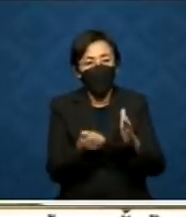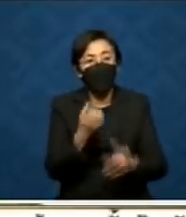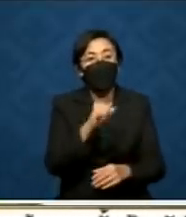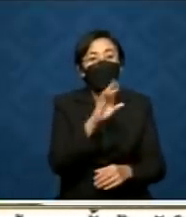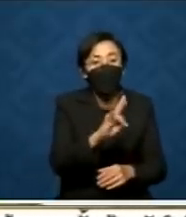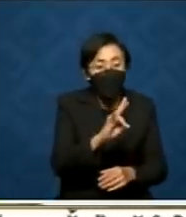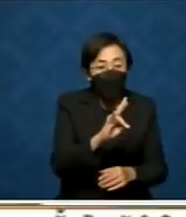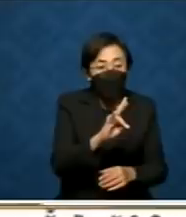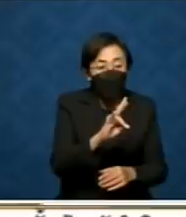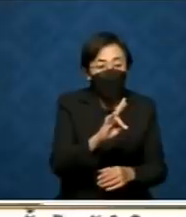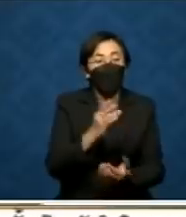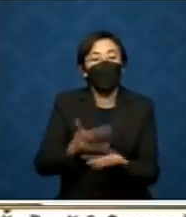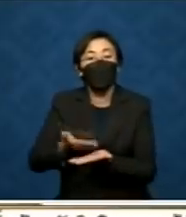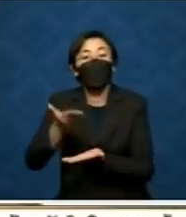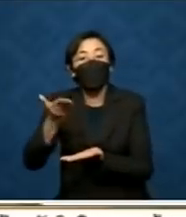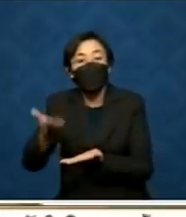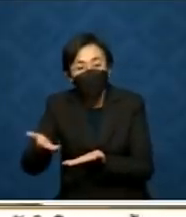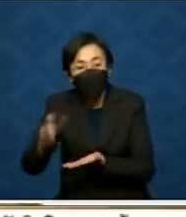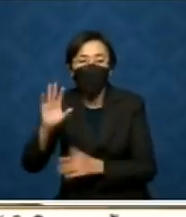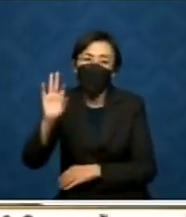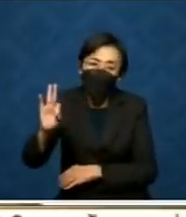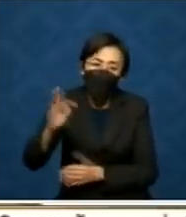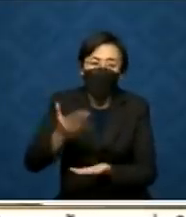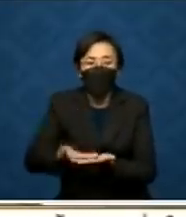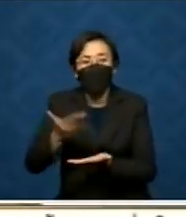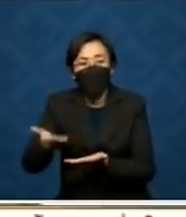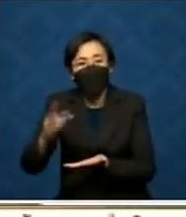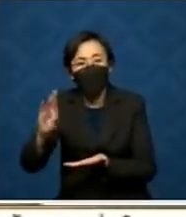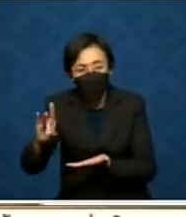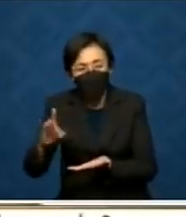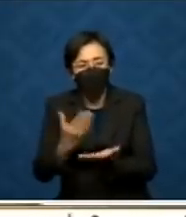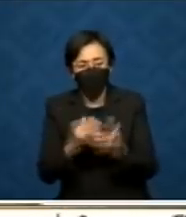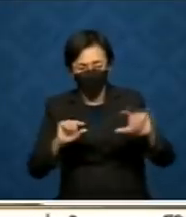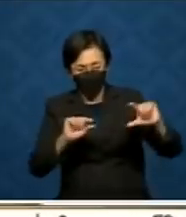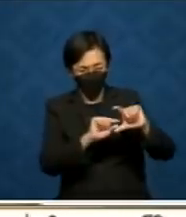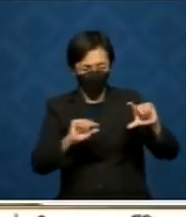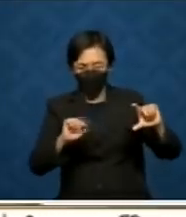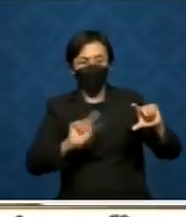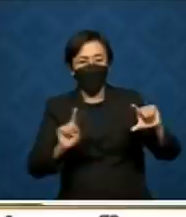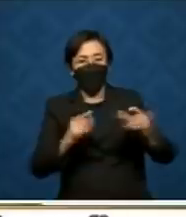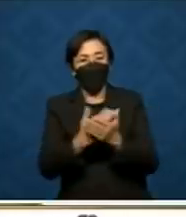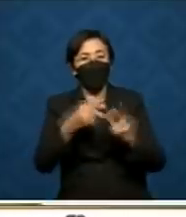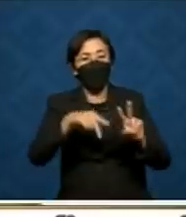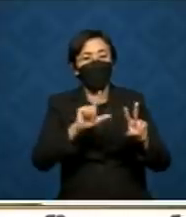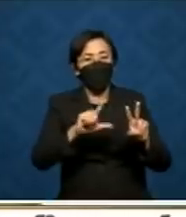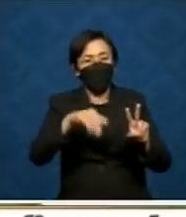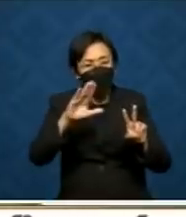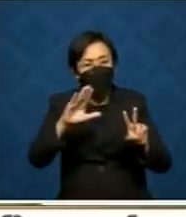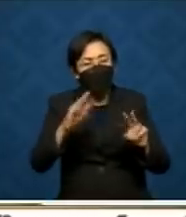แล้วราคาจ่ายที่มันบอกว่า 9บาท 8บาทแล้วส่วนต่างมันไปไหนเพราะแล้วมันเพลิน 2,000น่ะ